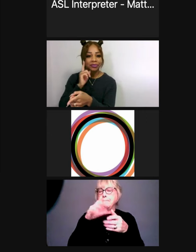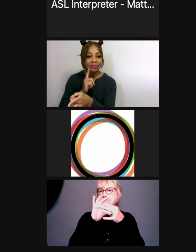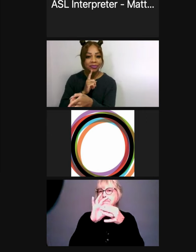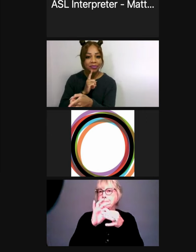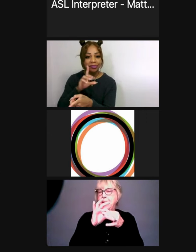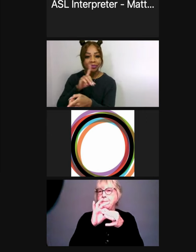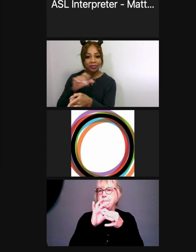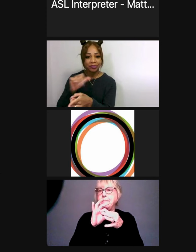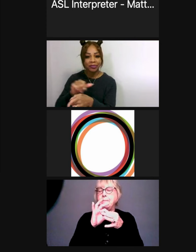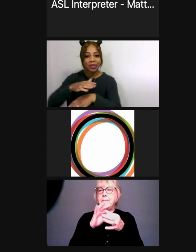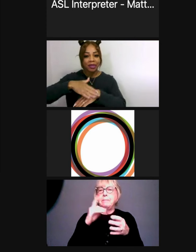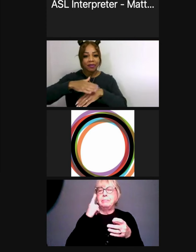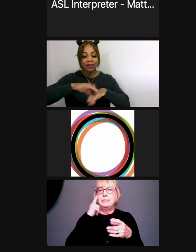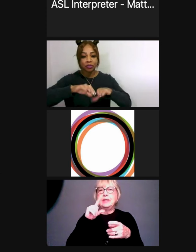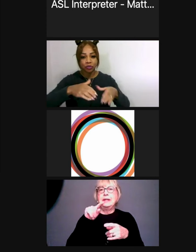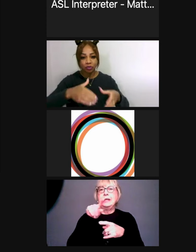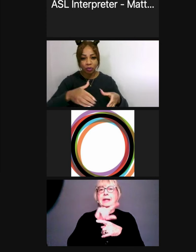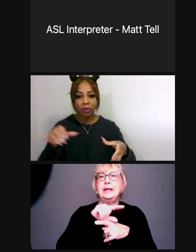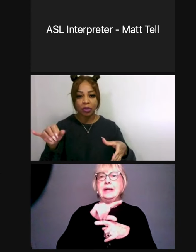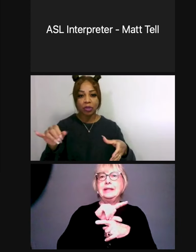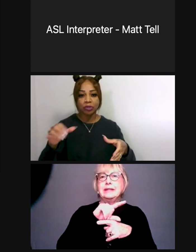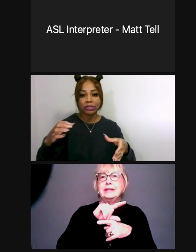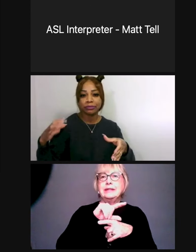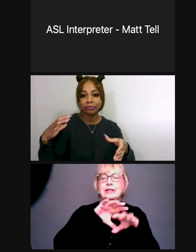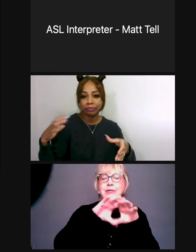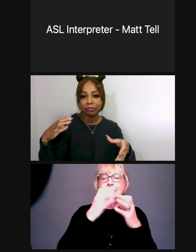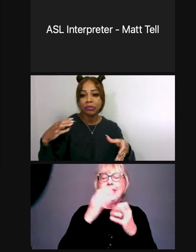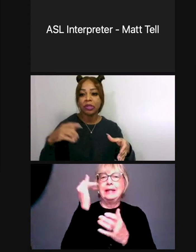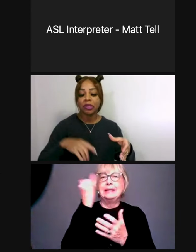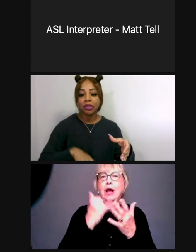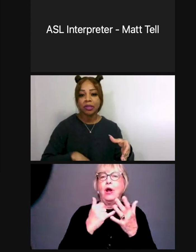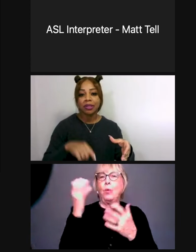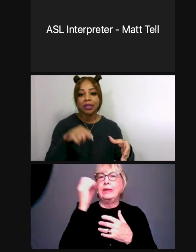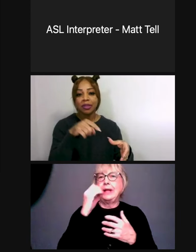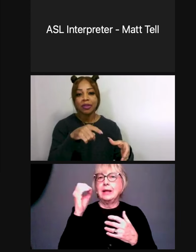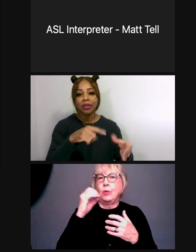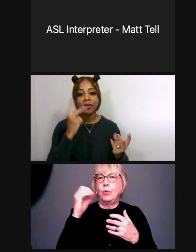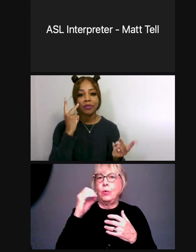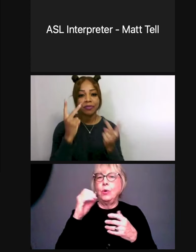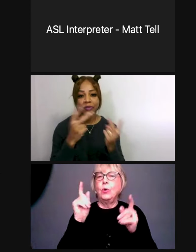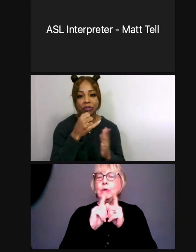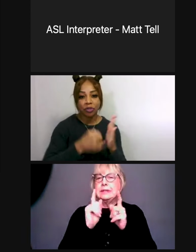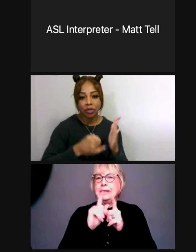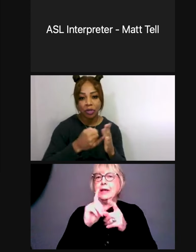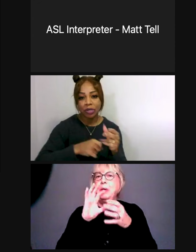de l'Ontario et du Conseil de